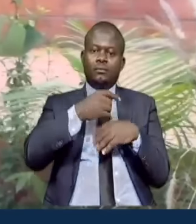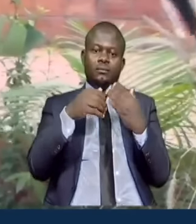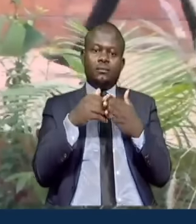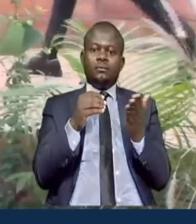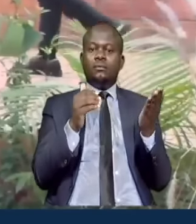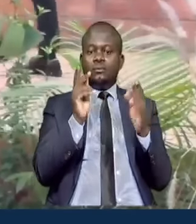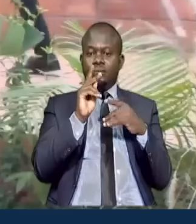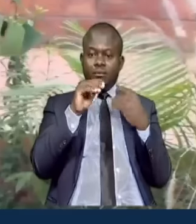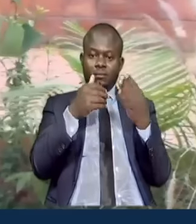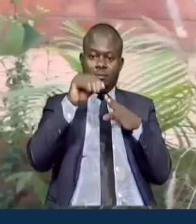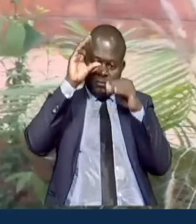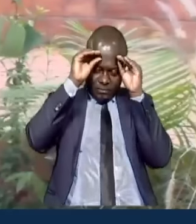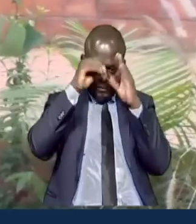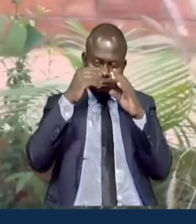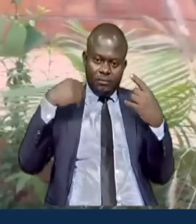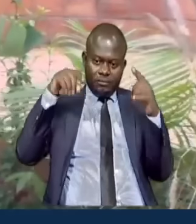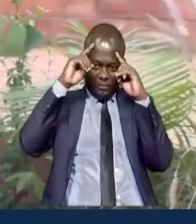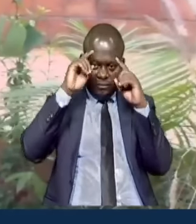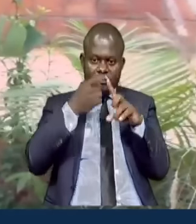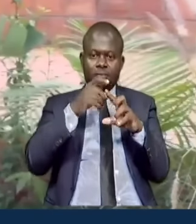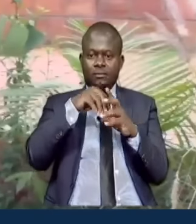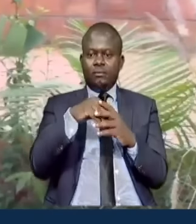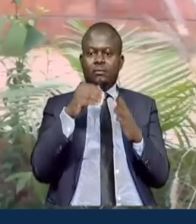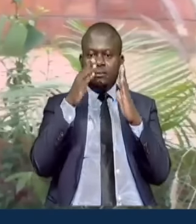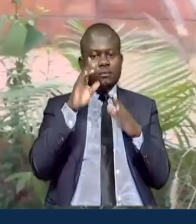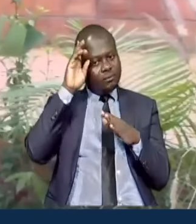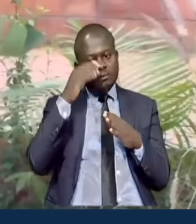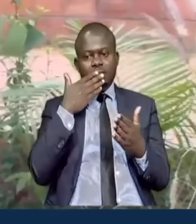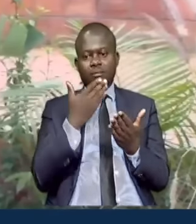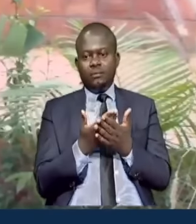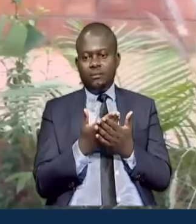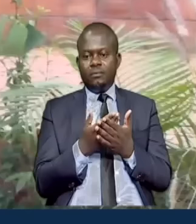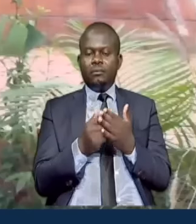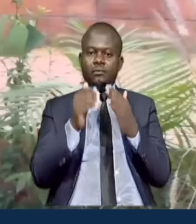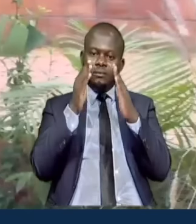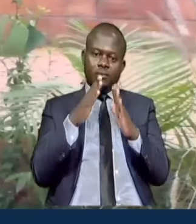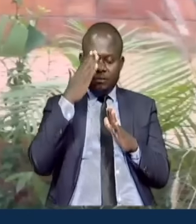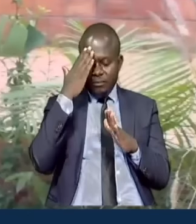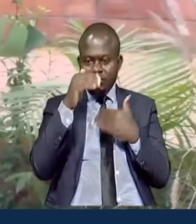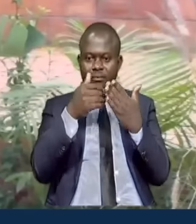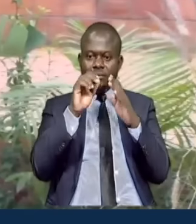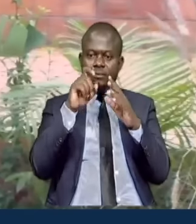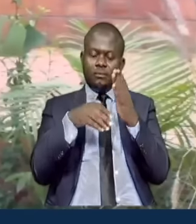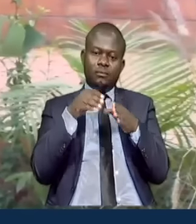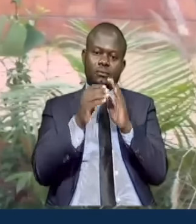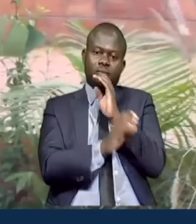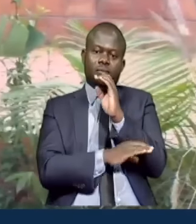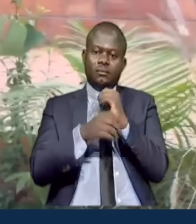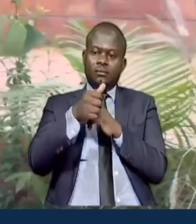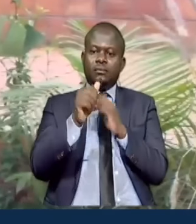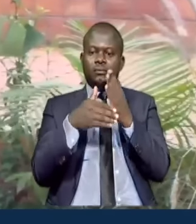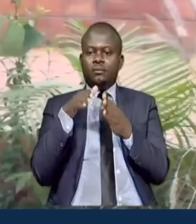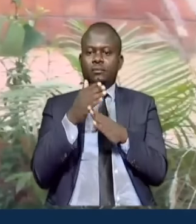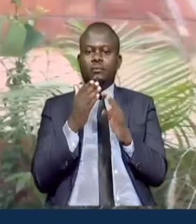muri kaminuza agomba kuvamo ari umuturage utekereza neza, ari umuturage uzi ko agomba kubaka igihugu cye